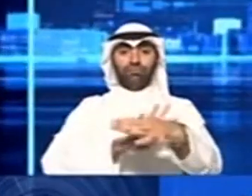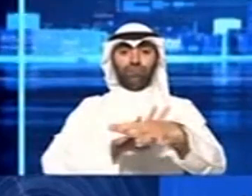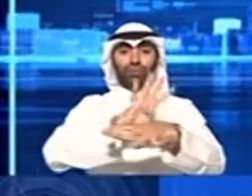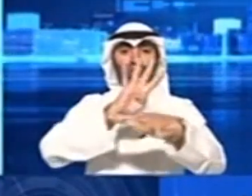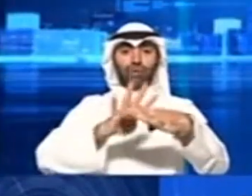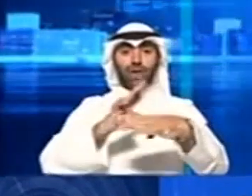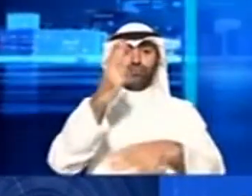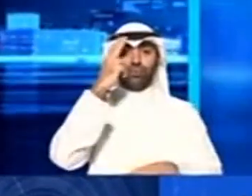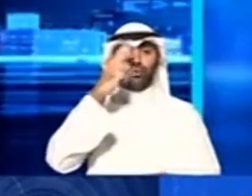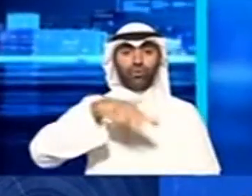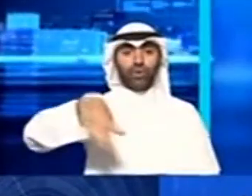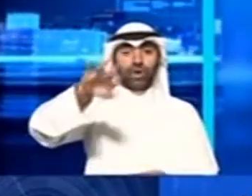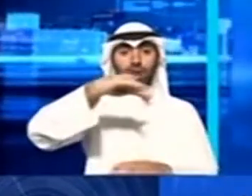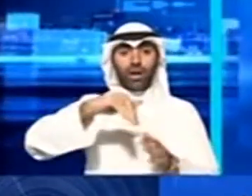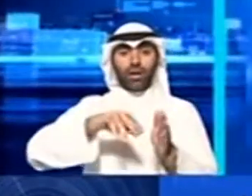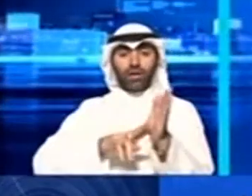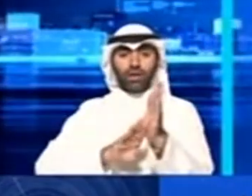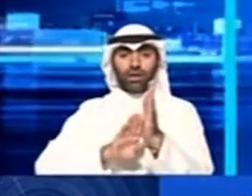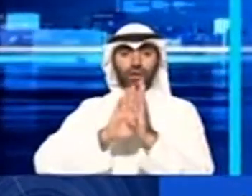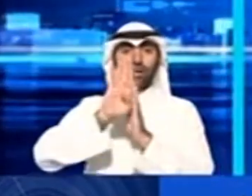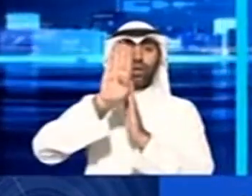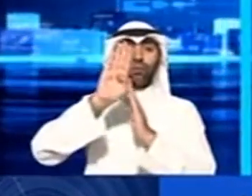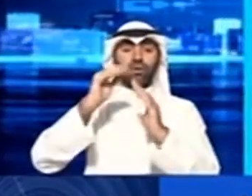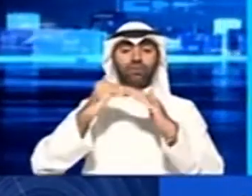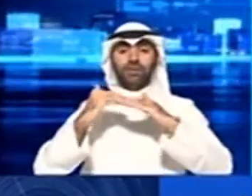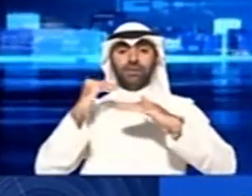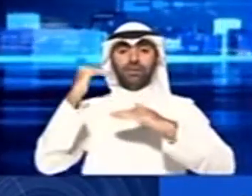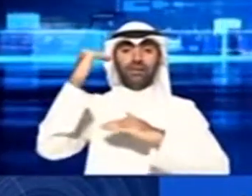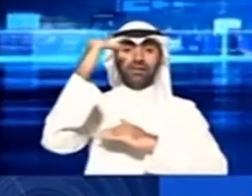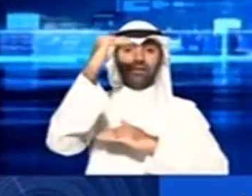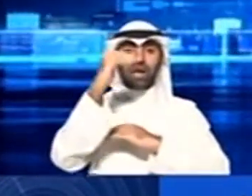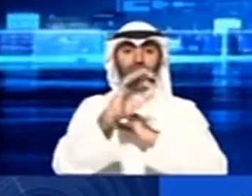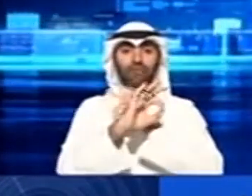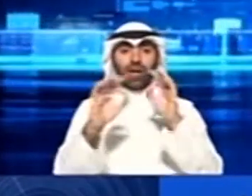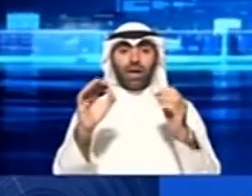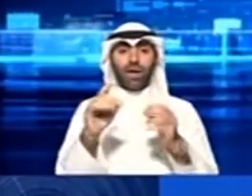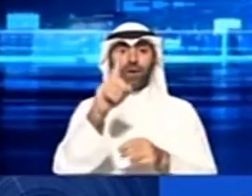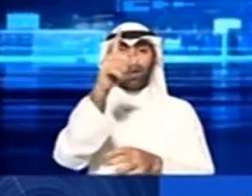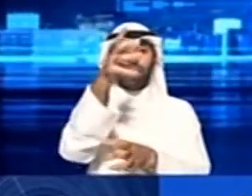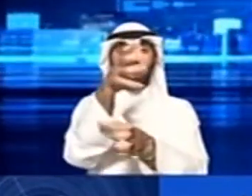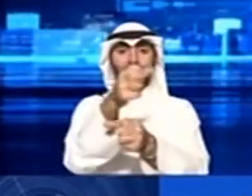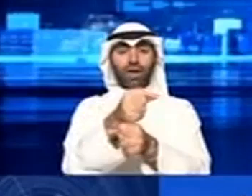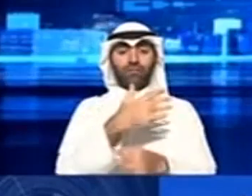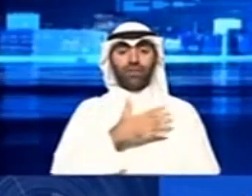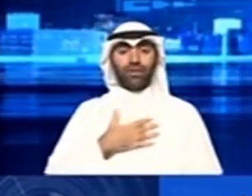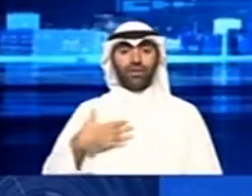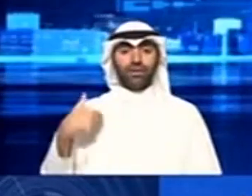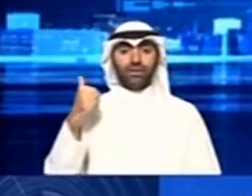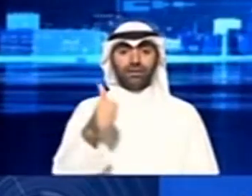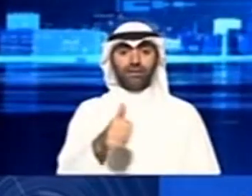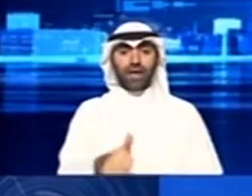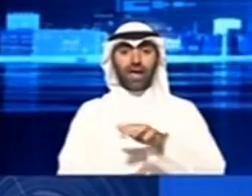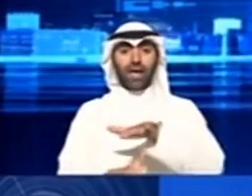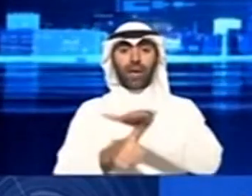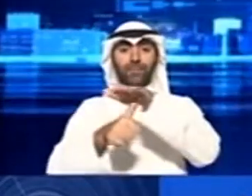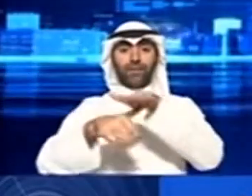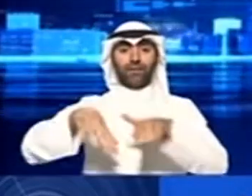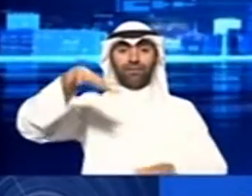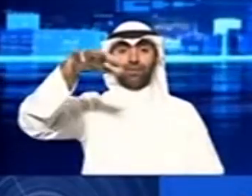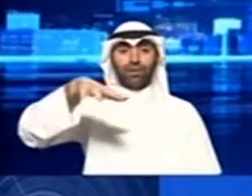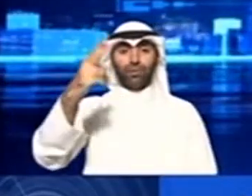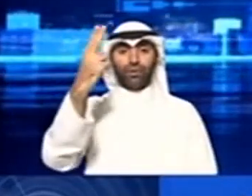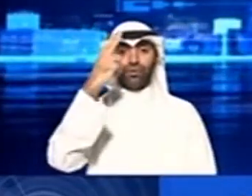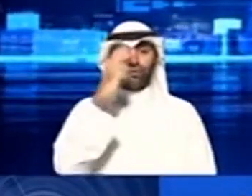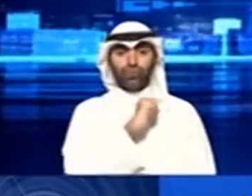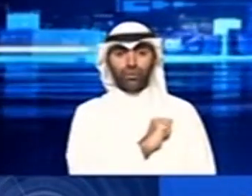السعودية الشقيقة وشعبها الكريم بمزيد من التقدم والازدهار في ظل القيادة الحكيمة لأخيه خادم